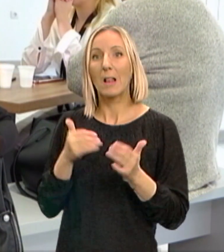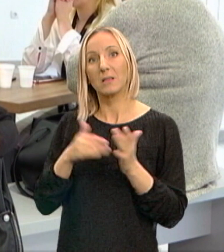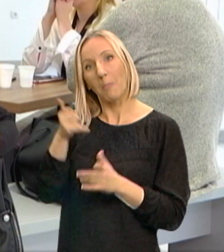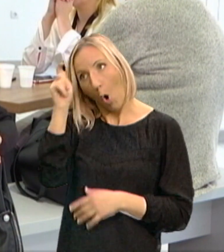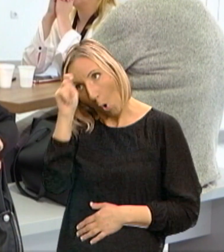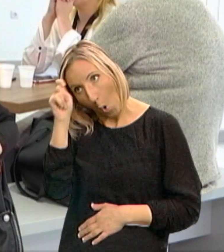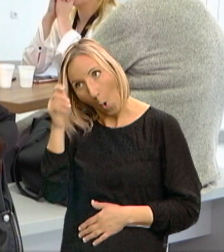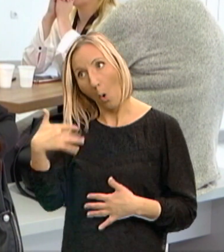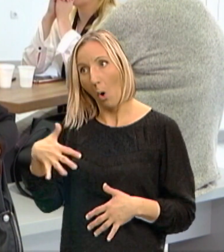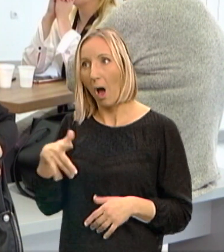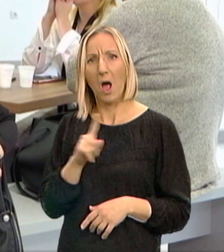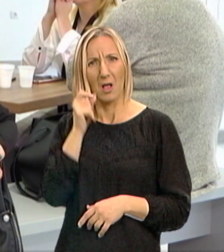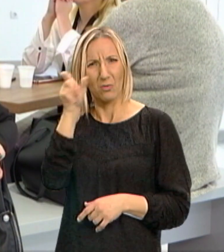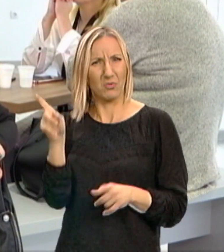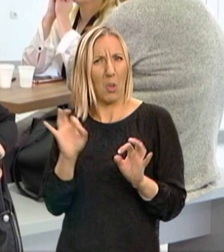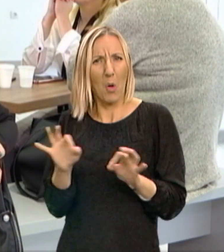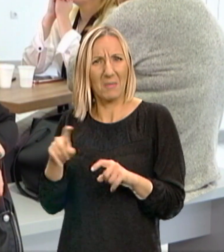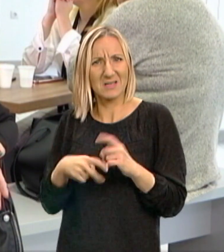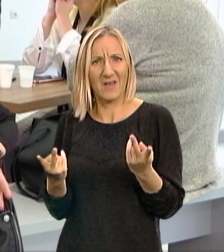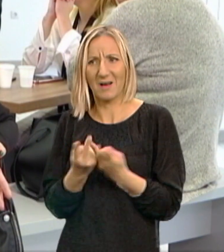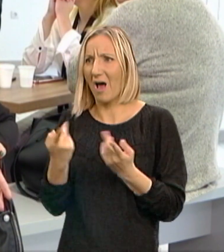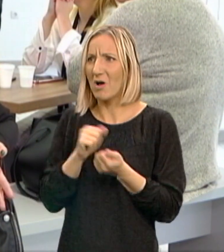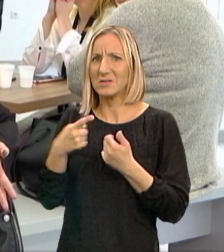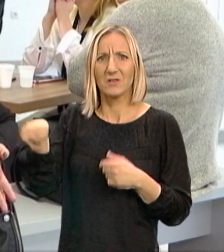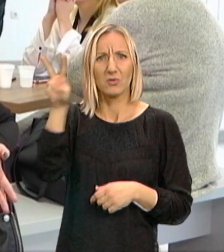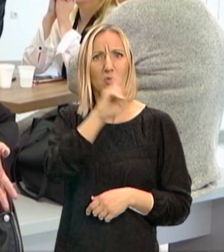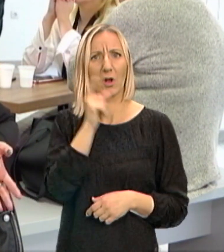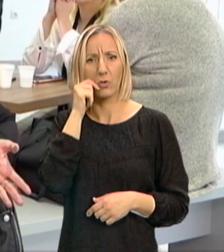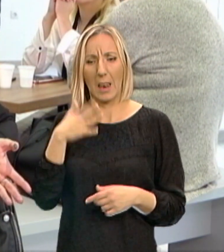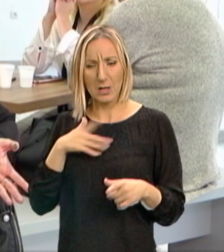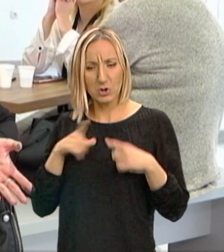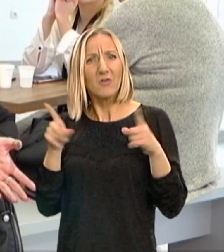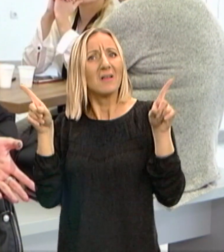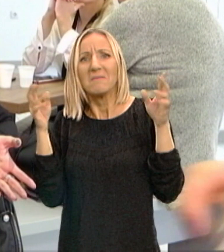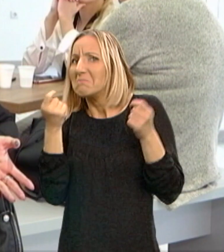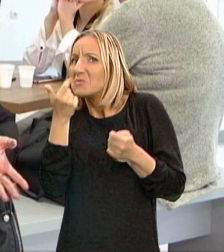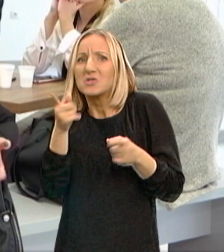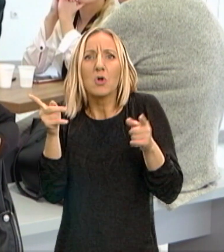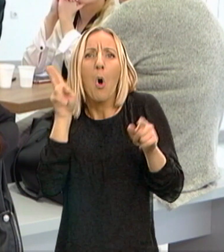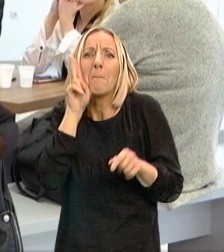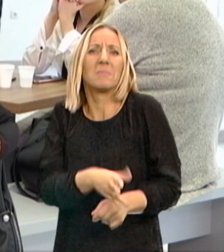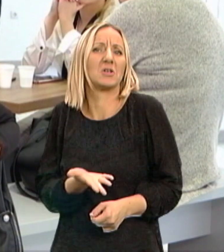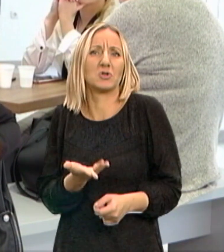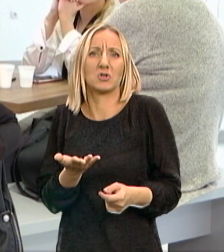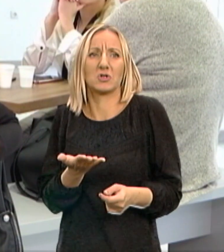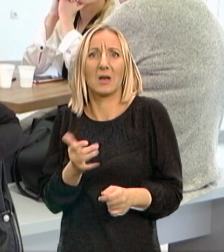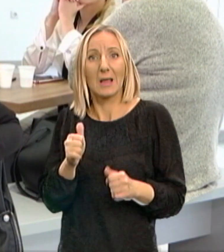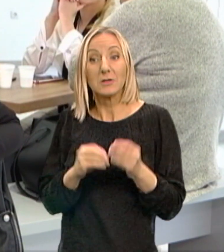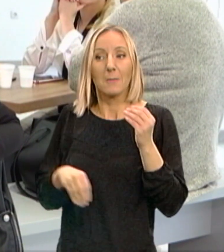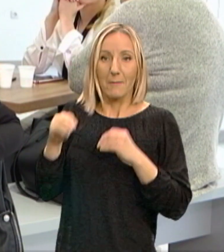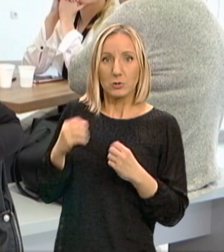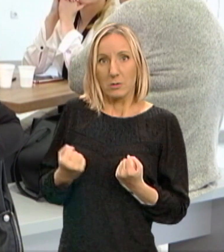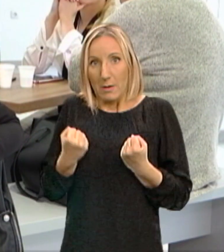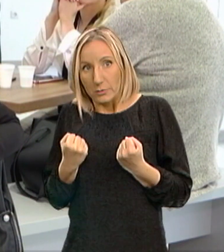a ne kao ljudi koji rade normalne stvari kao i svi drugi ljudi. Mislim, naši životi su vrlo često vrlo obični. Jesu izazovni, ali su